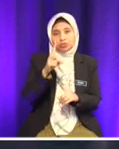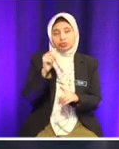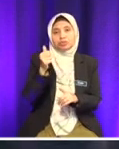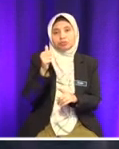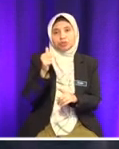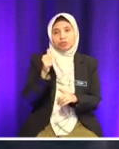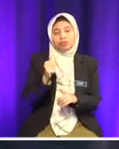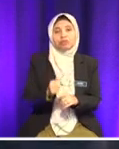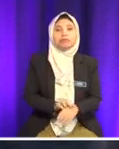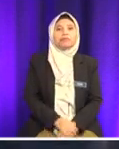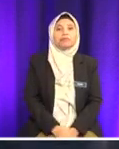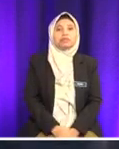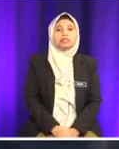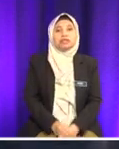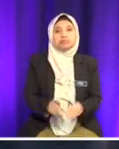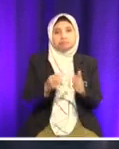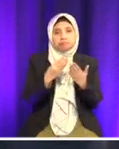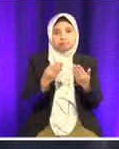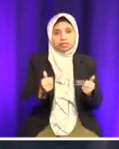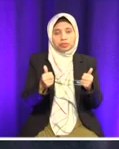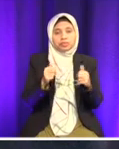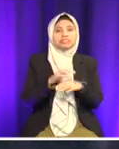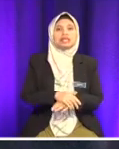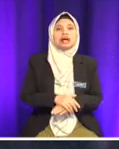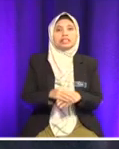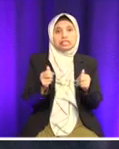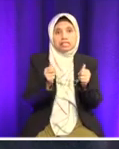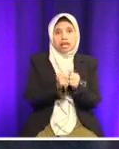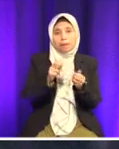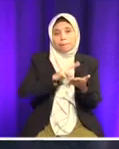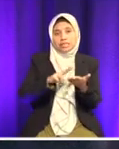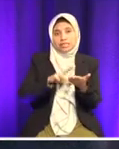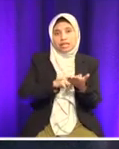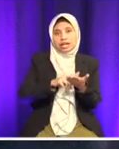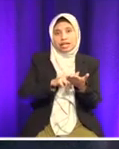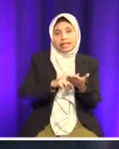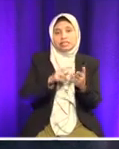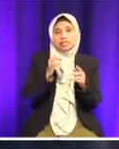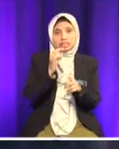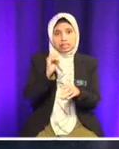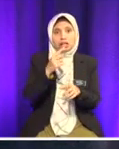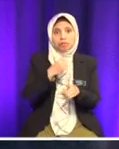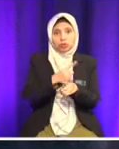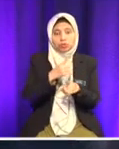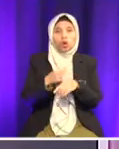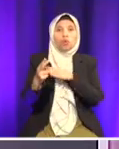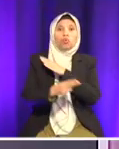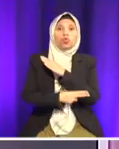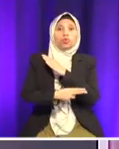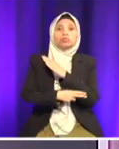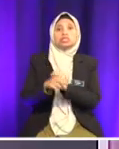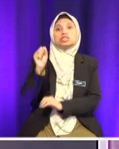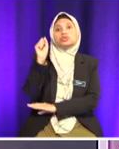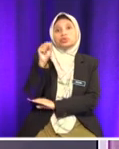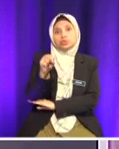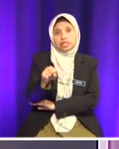Allahu Akbar dengan bacaannya dengan makhraj hukumnya adalah sunan hukumnya adalah